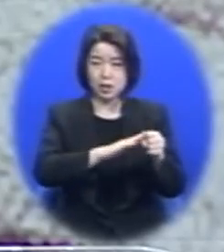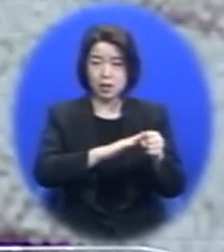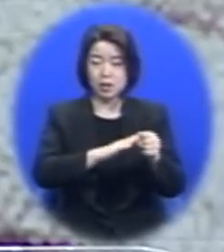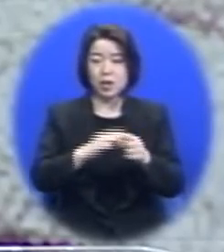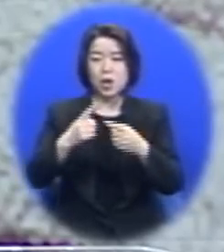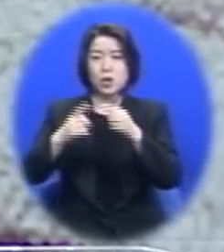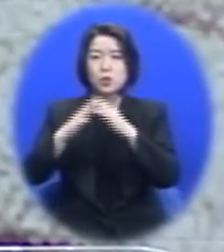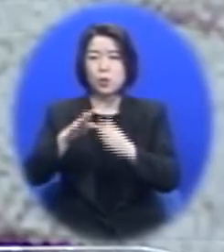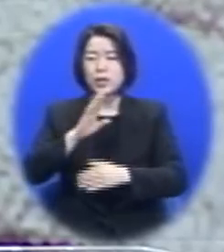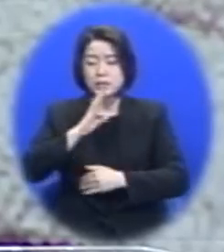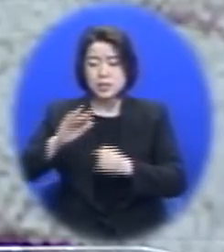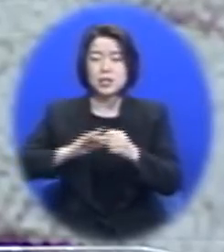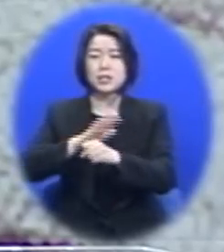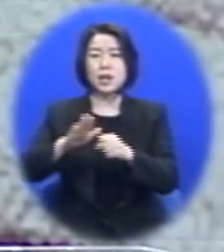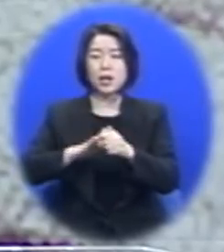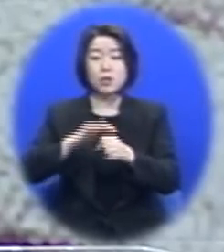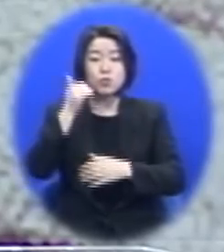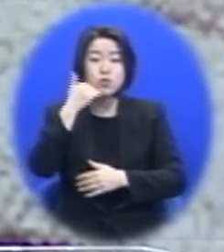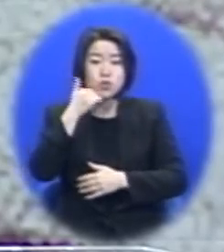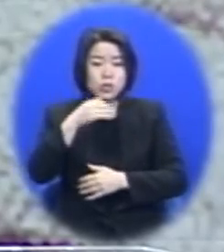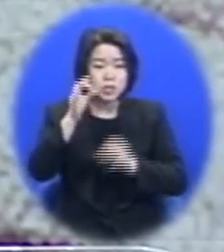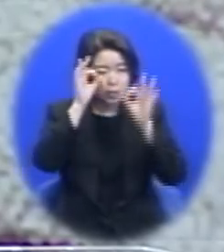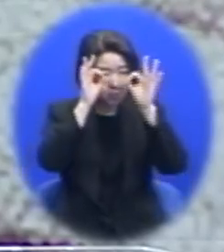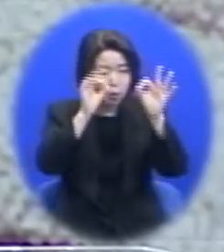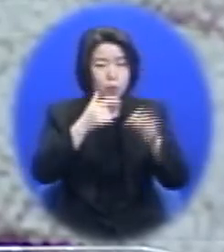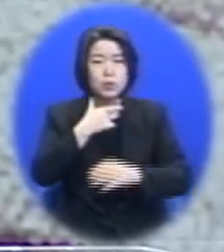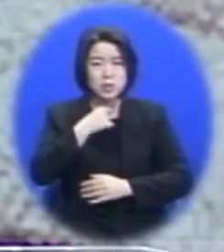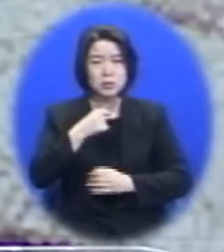사랑하는 지를 보고 싶은 것